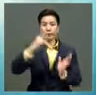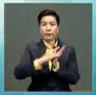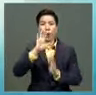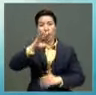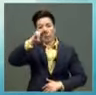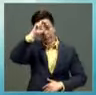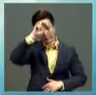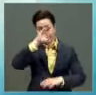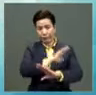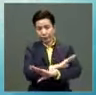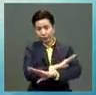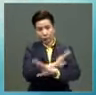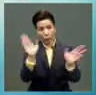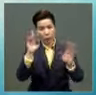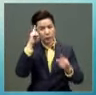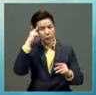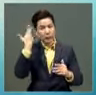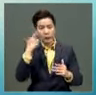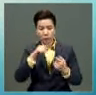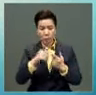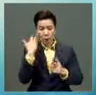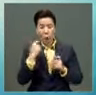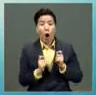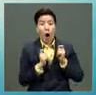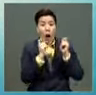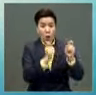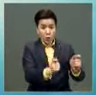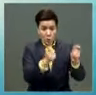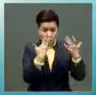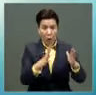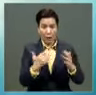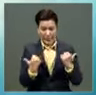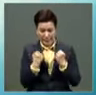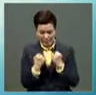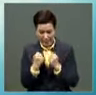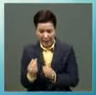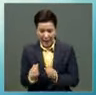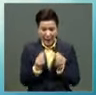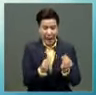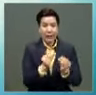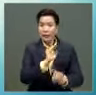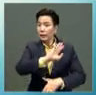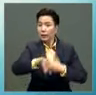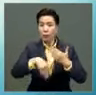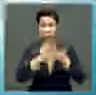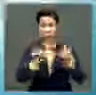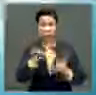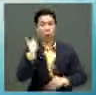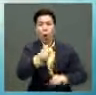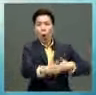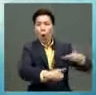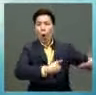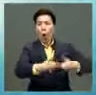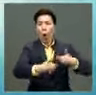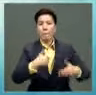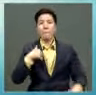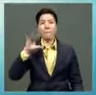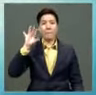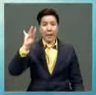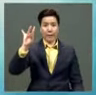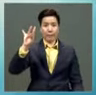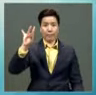ปต์ที่ทั้งที่ได้อนุญาตไปแล้วและกำลังจะอนุญาตทั้งหมดที่ร้องขอมาทั้งหมด8เที่